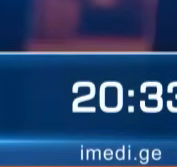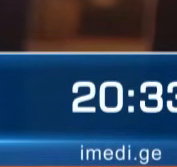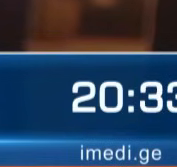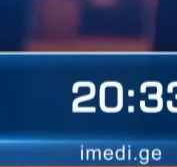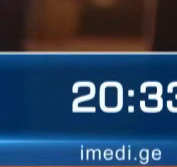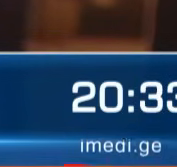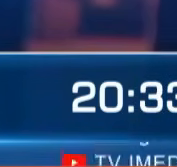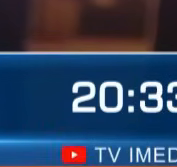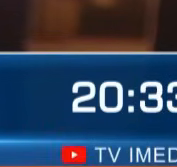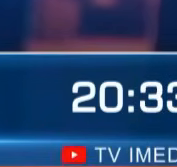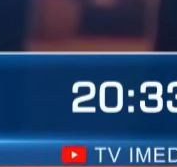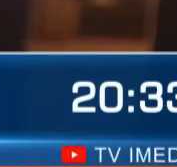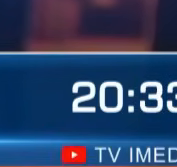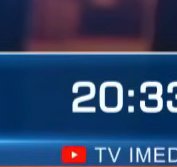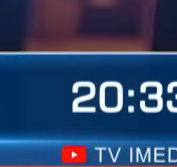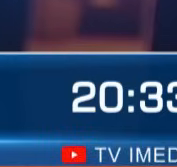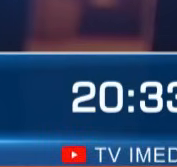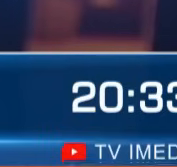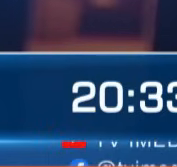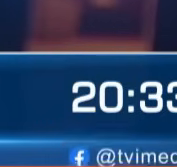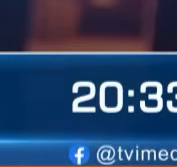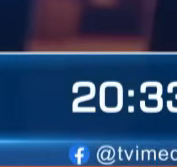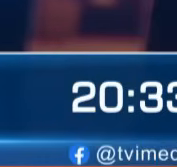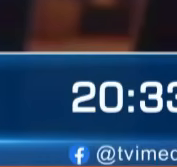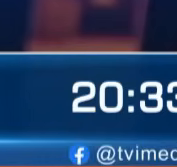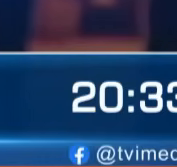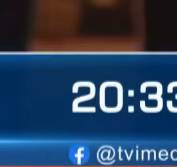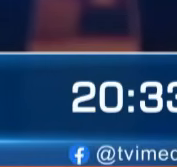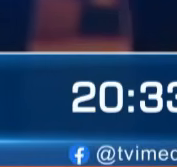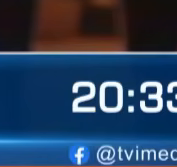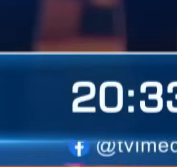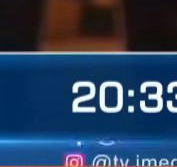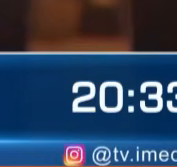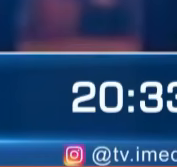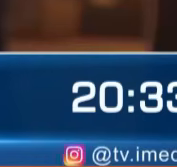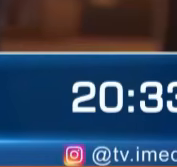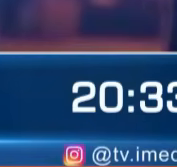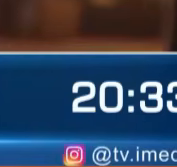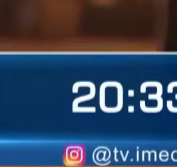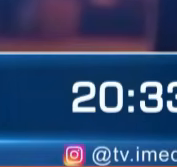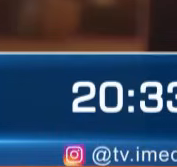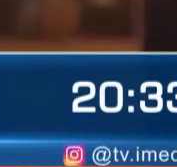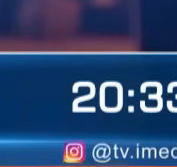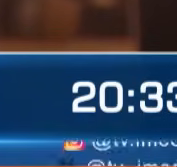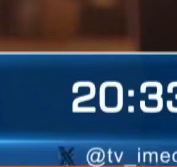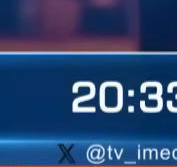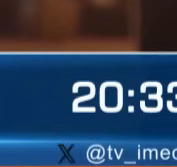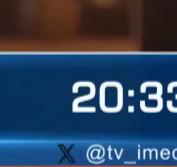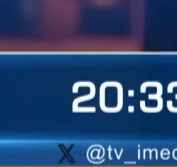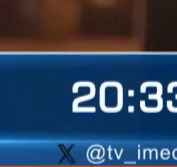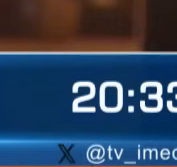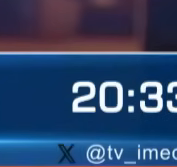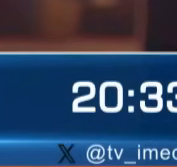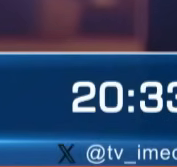წმენს ქუთაისის არმიის დამაკავშირებელ ცენტრალურ გზას. Საკმაოდ დიდი მასშტაბისაა ჩამოწოლილი მიწის მასა. Საუბარია 150,000 კუბურ